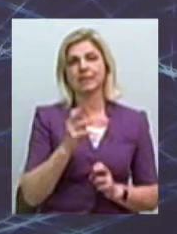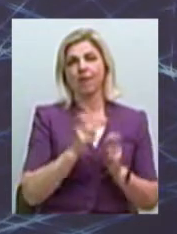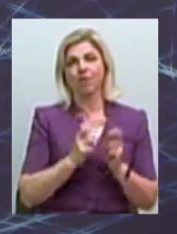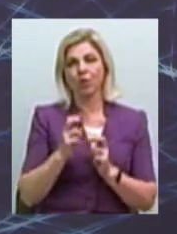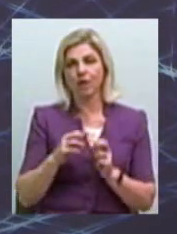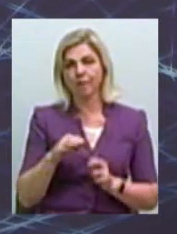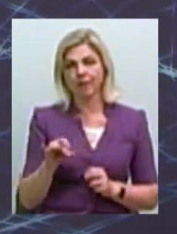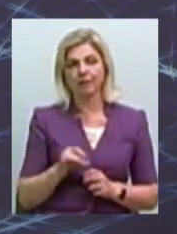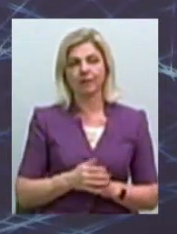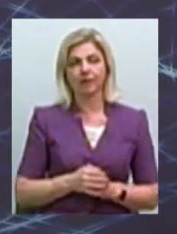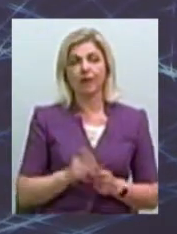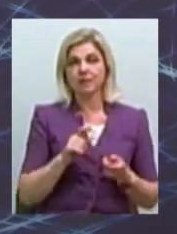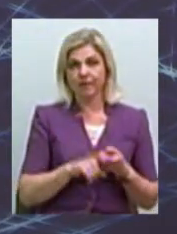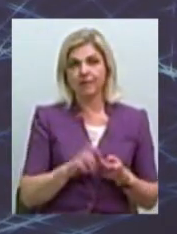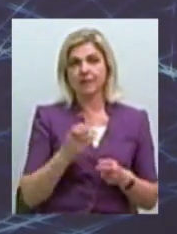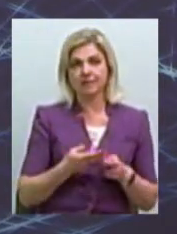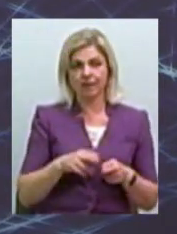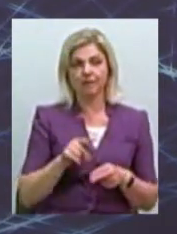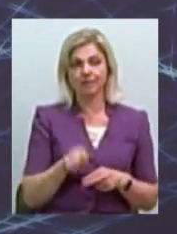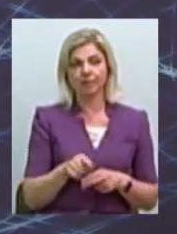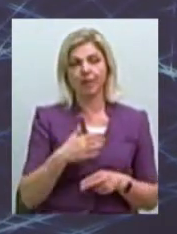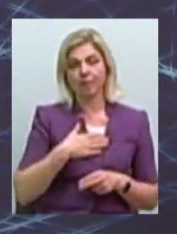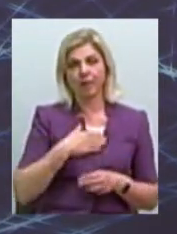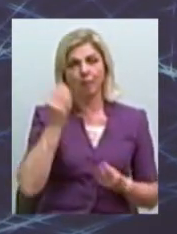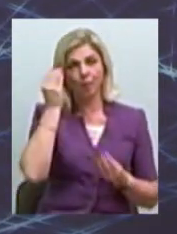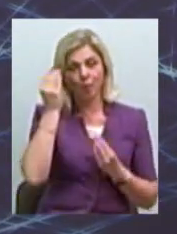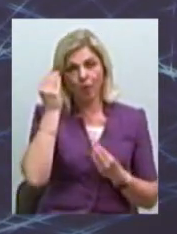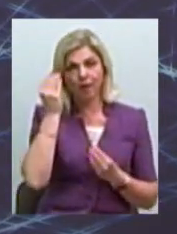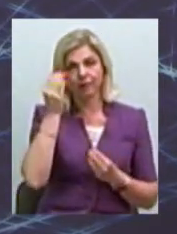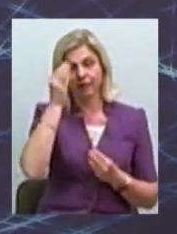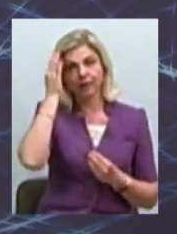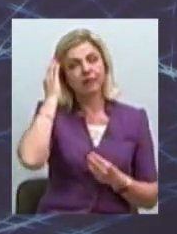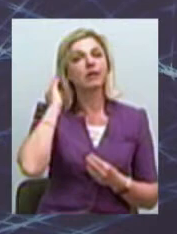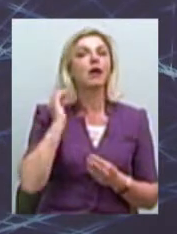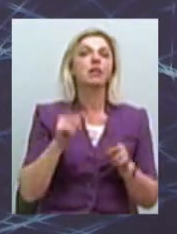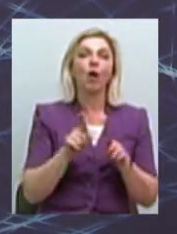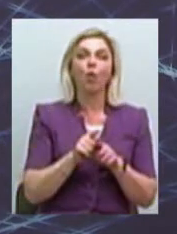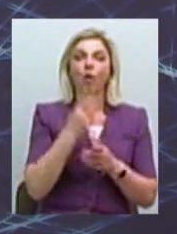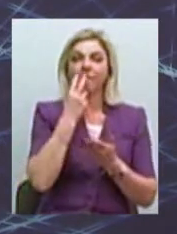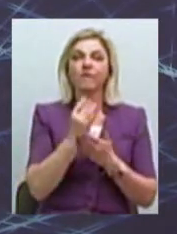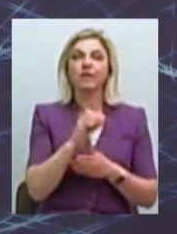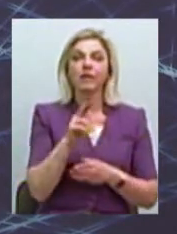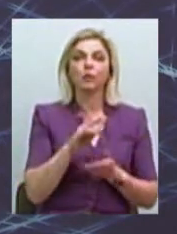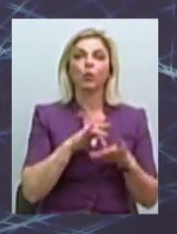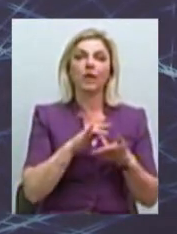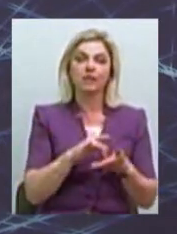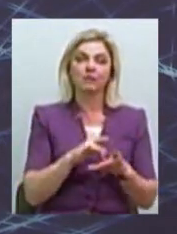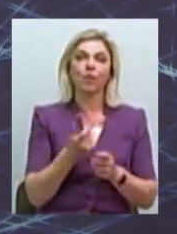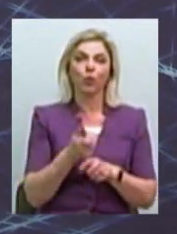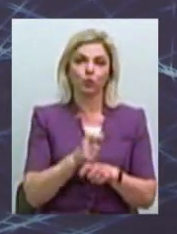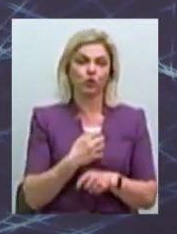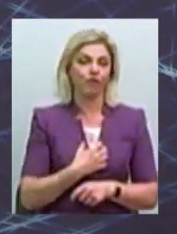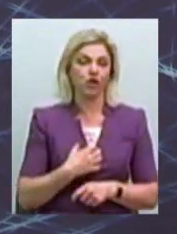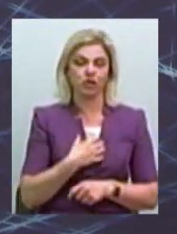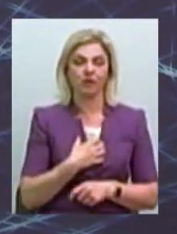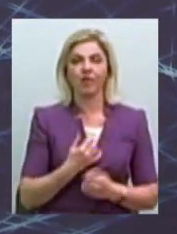заводами. В зв'язку з цим, на мій погляд, даний вид туризму є досить такий важливий,